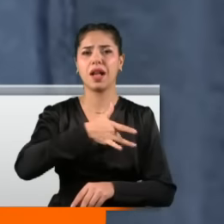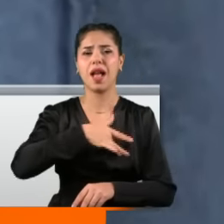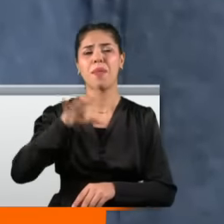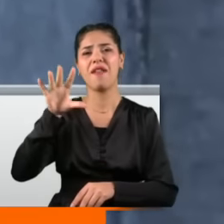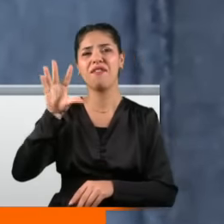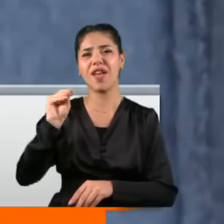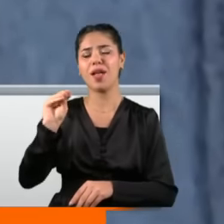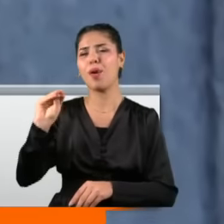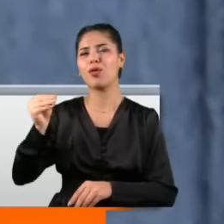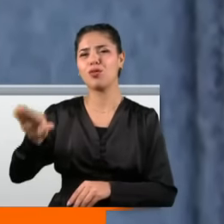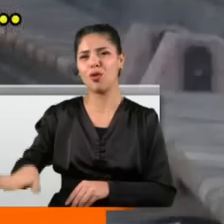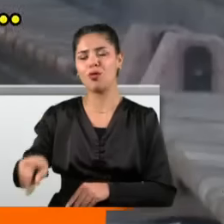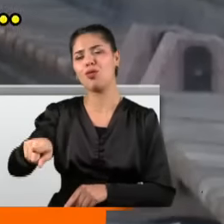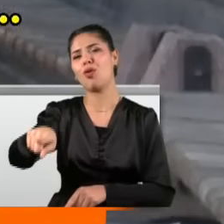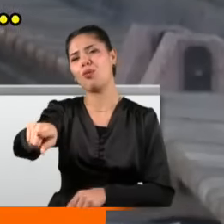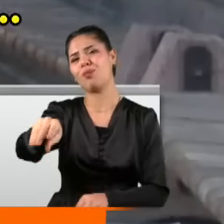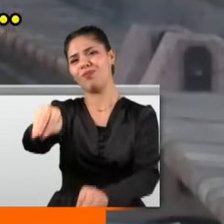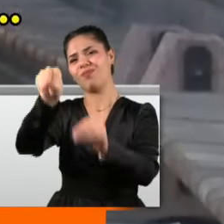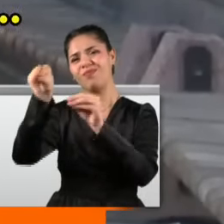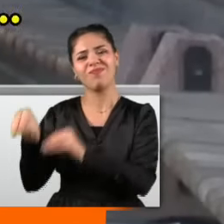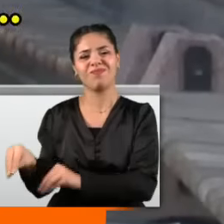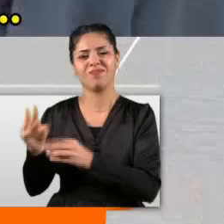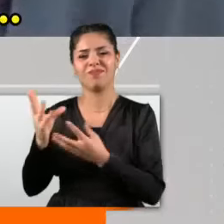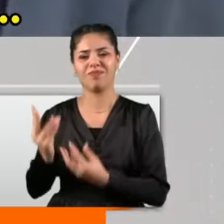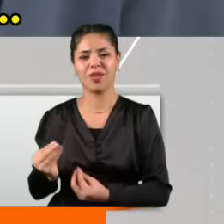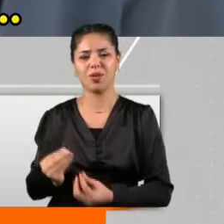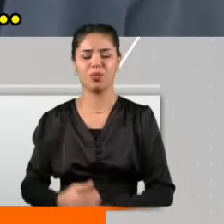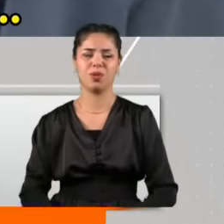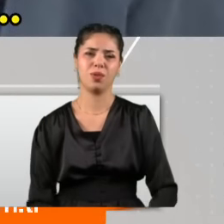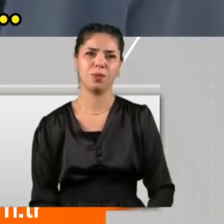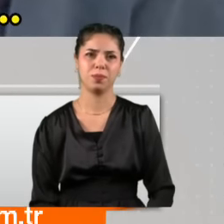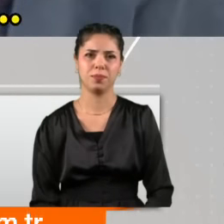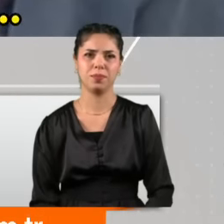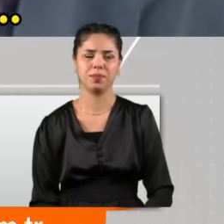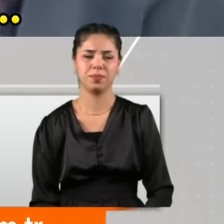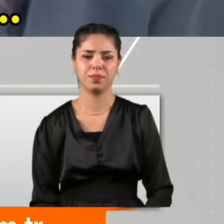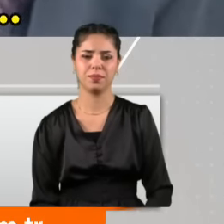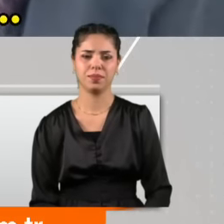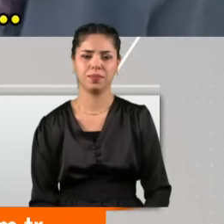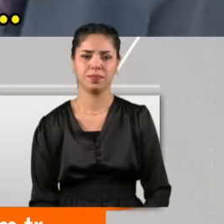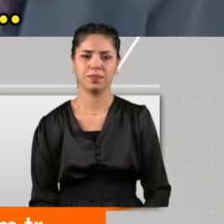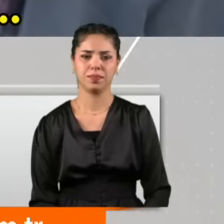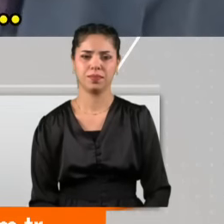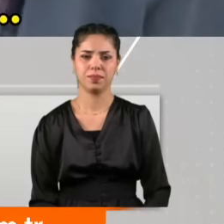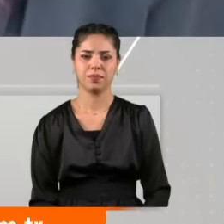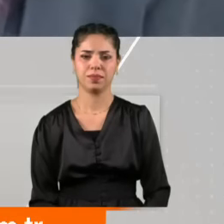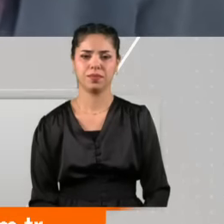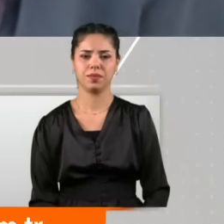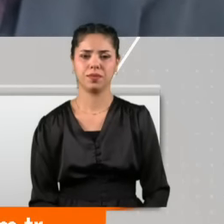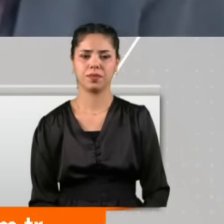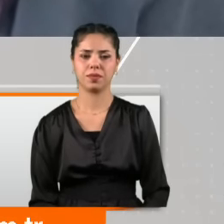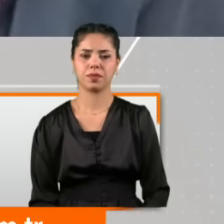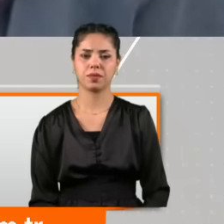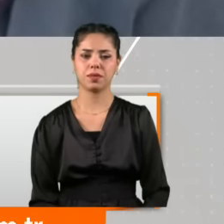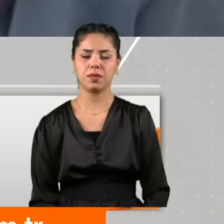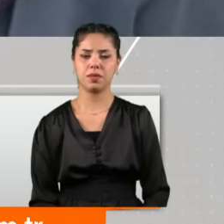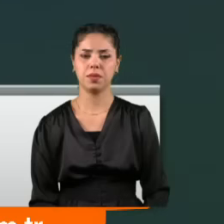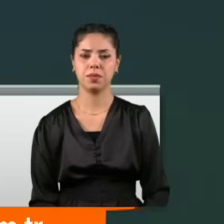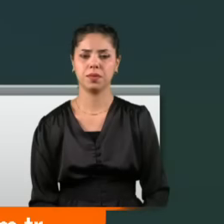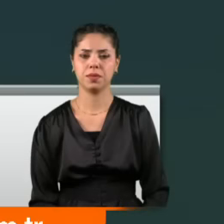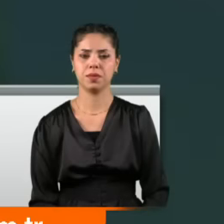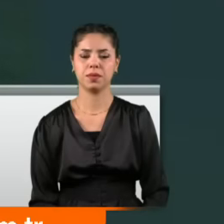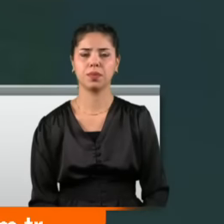Fenerbahçeli Muhammed Berat'ta atıyor. Onlar bize dünyaları verdiler, can oldular. Tabii ki oğlum onların da oğlu bu saatten sonra. İstedikleri zaman